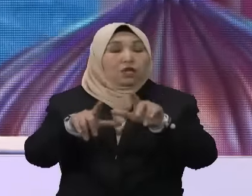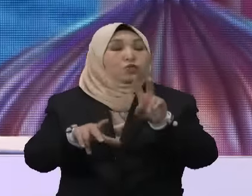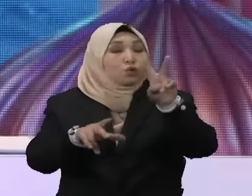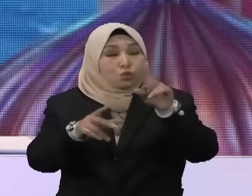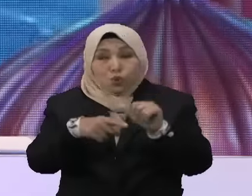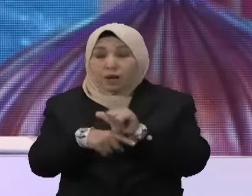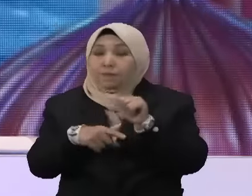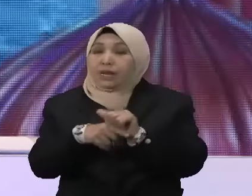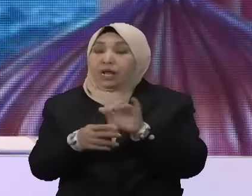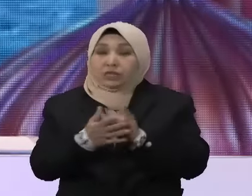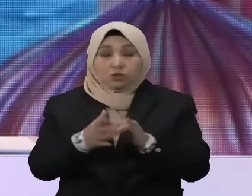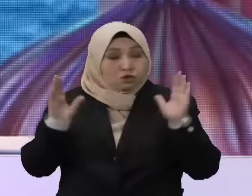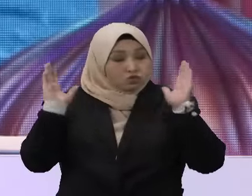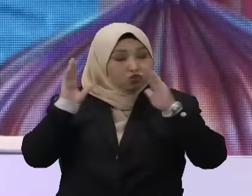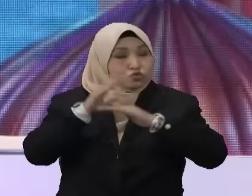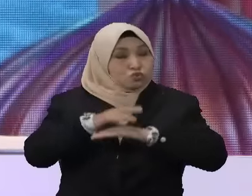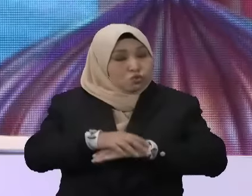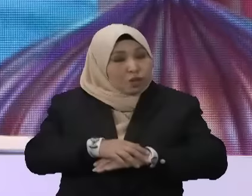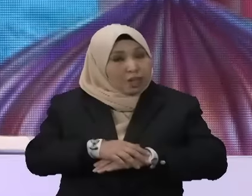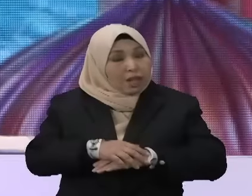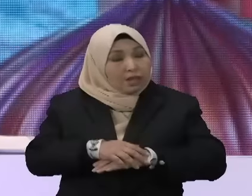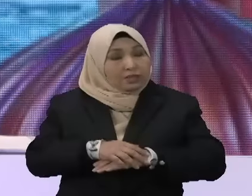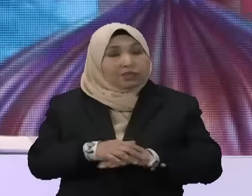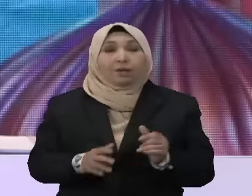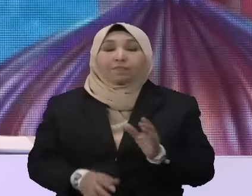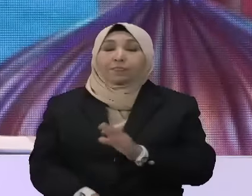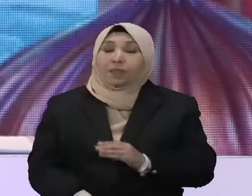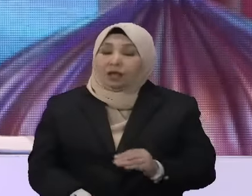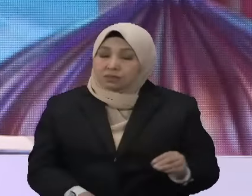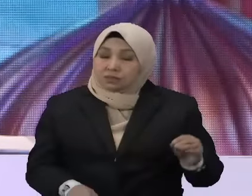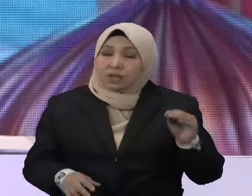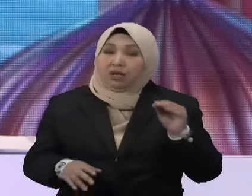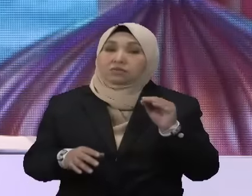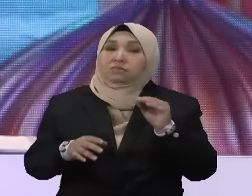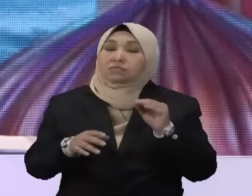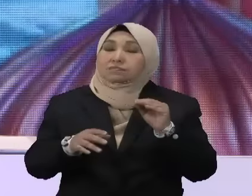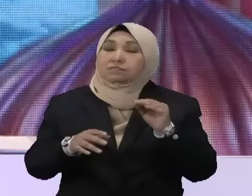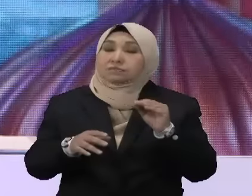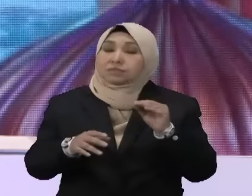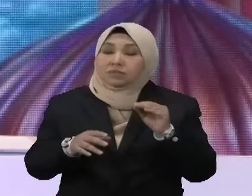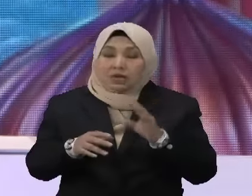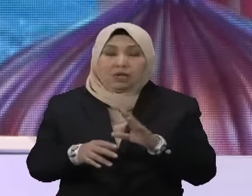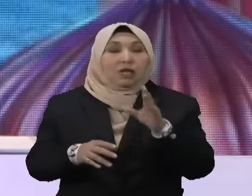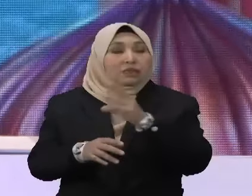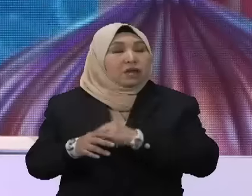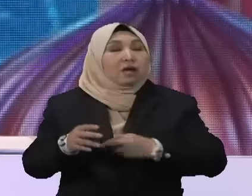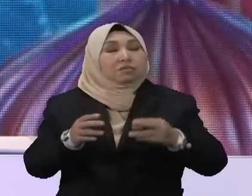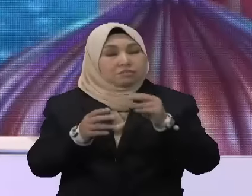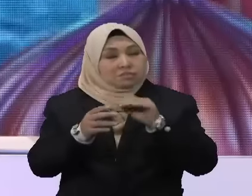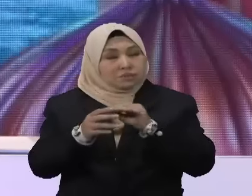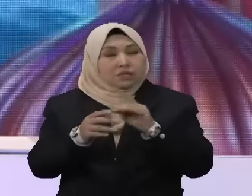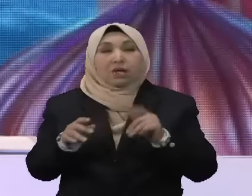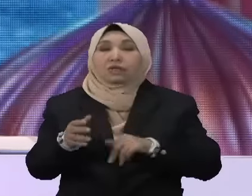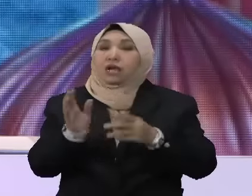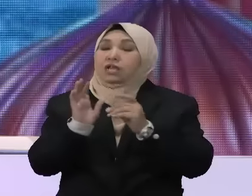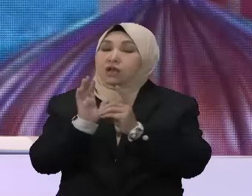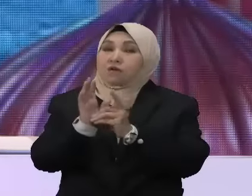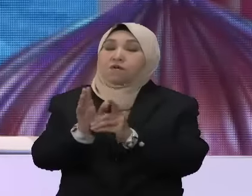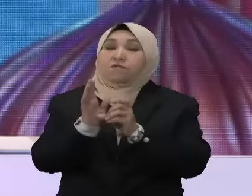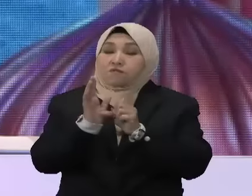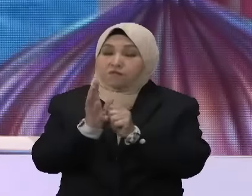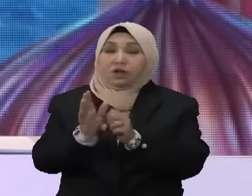iaitu salat alladziina yuqimuna as-salat, dan juga wa mimma razaqnahum yunfiqun infaq. Jadi di